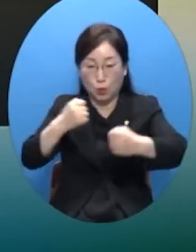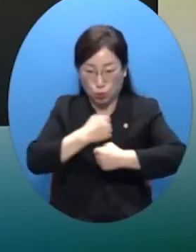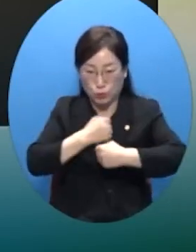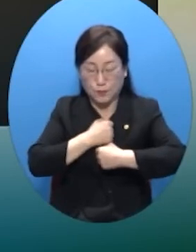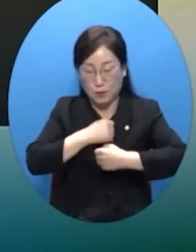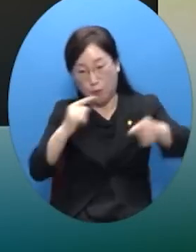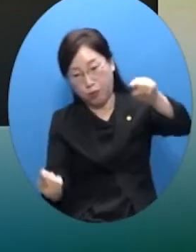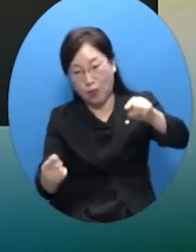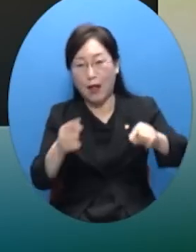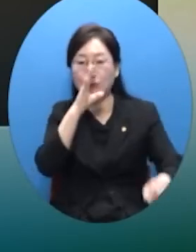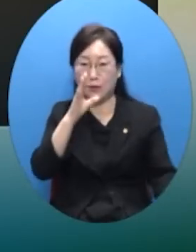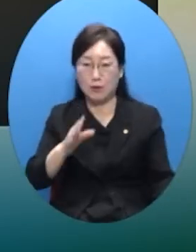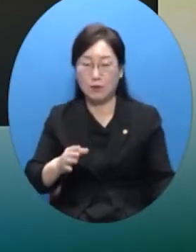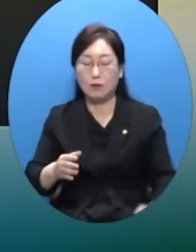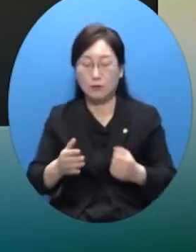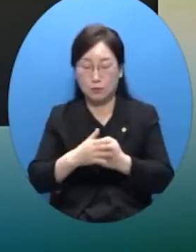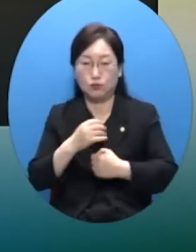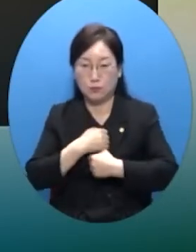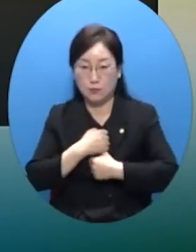되는데 그가